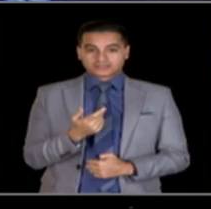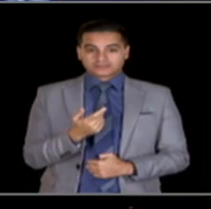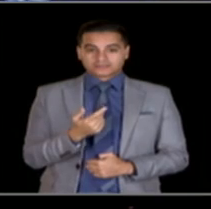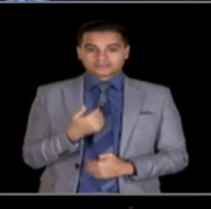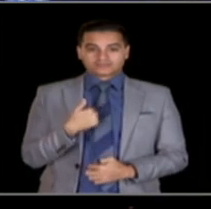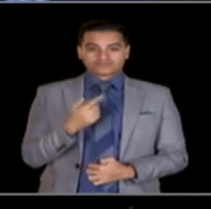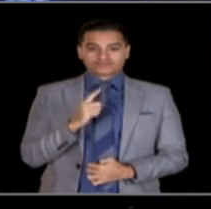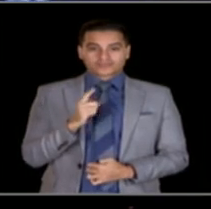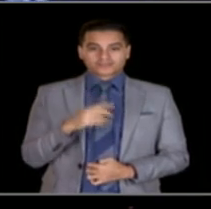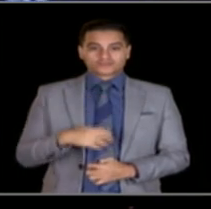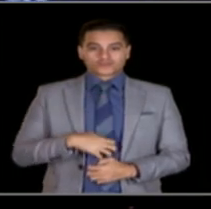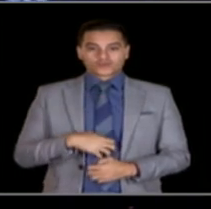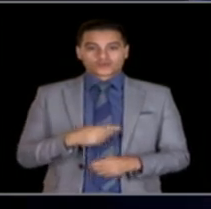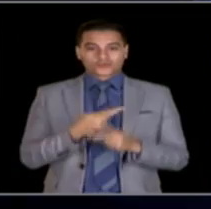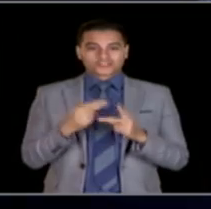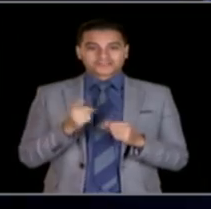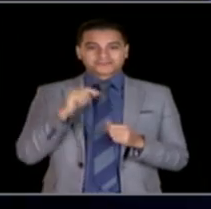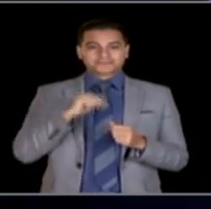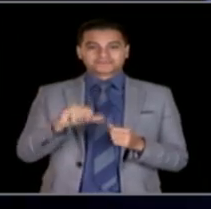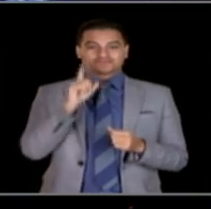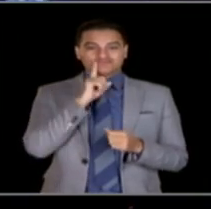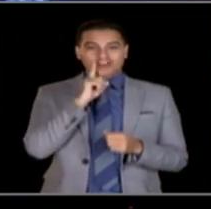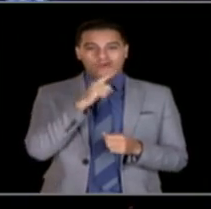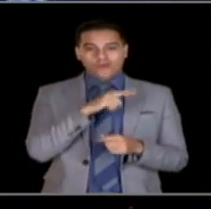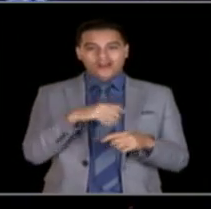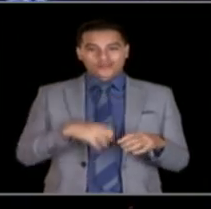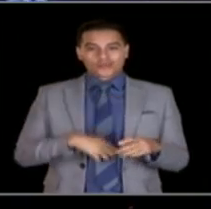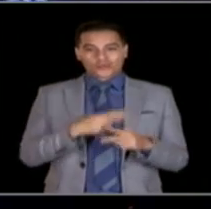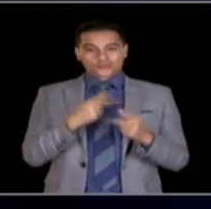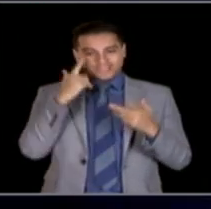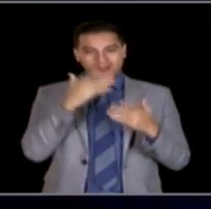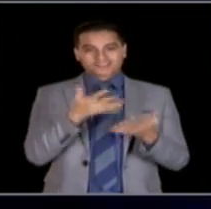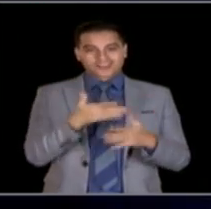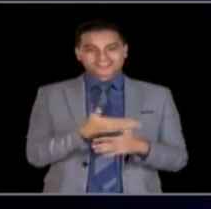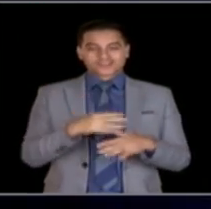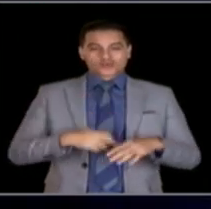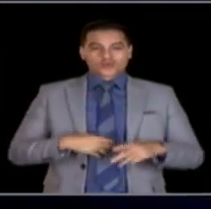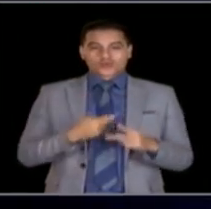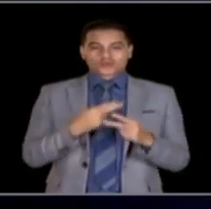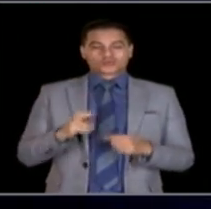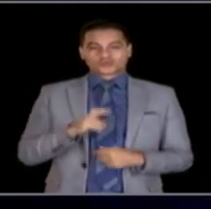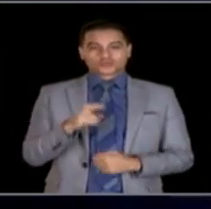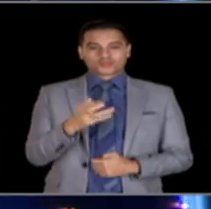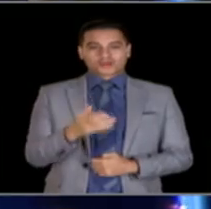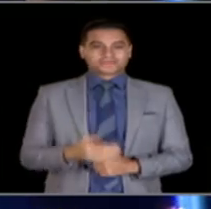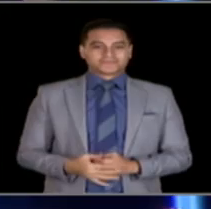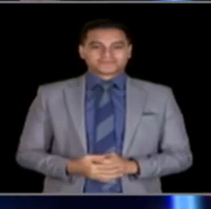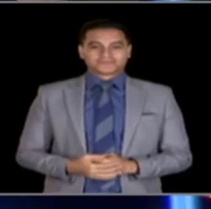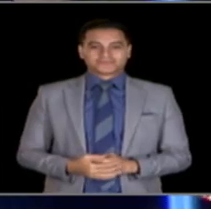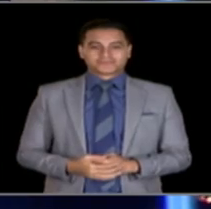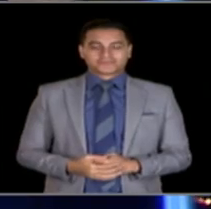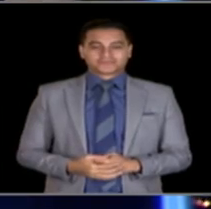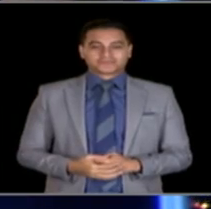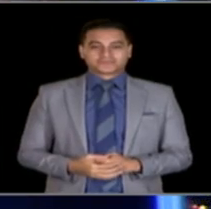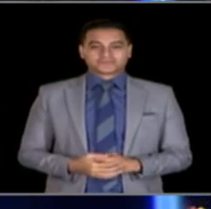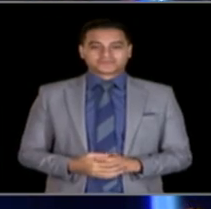مش متألقة في التكنولوجيا، فما نخسرش ليه؟ ماشي، اتفقنا. تكنولوجيا، والسؤال هو: